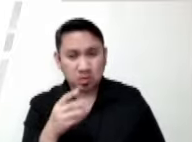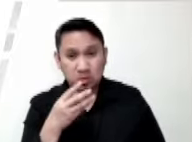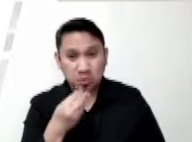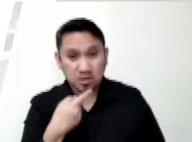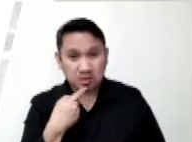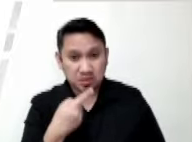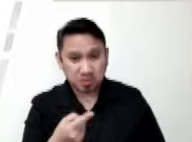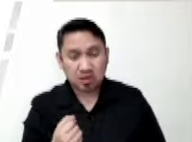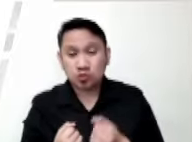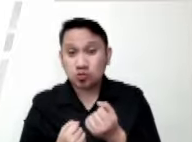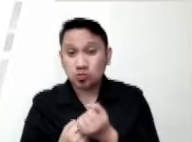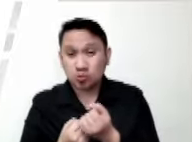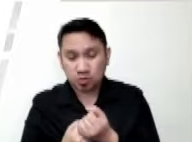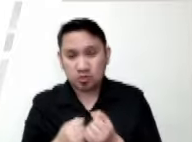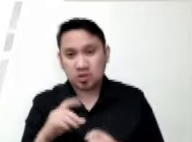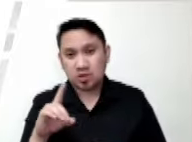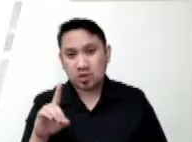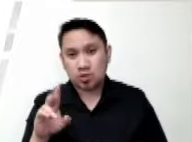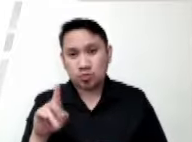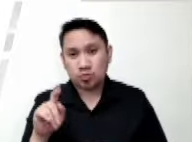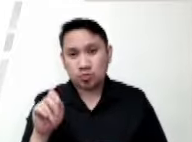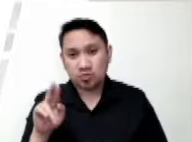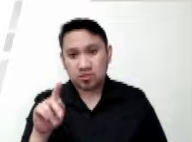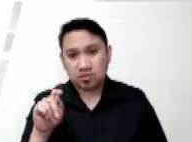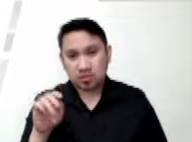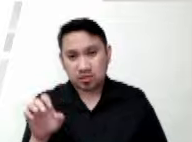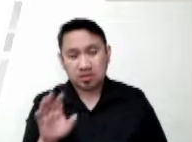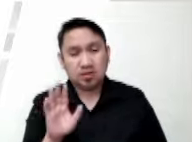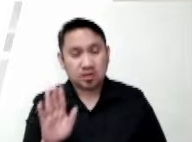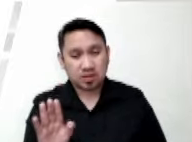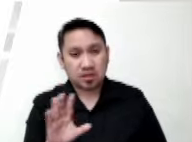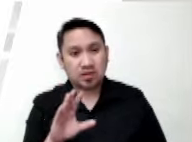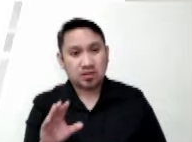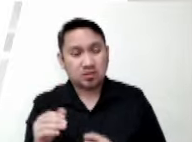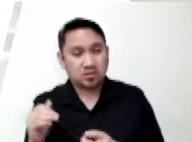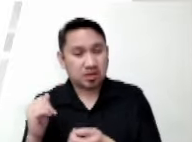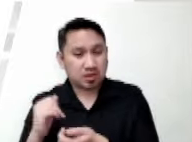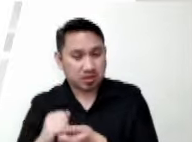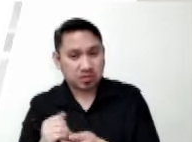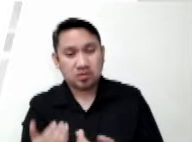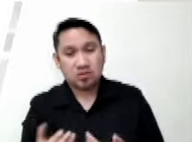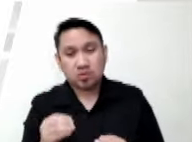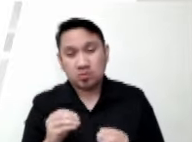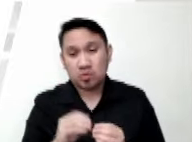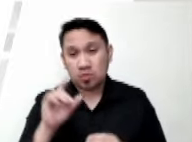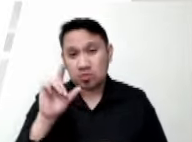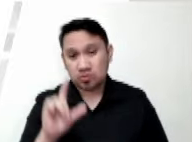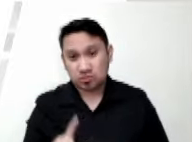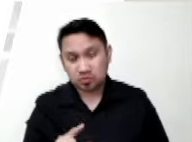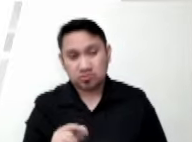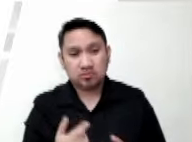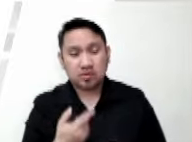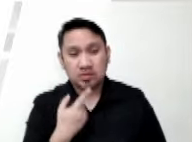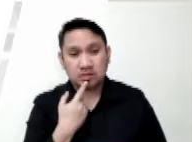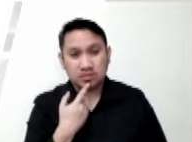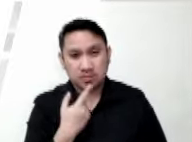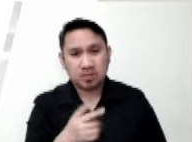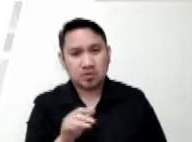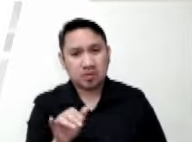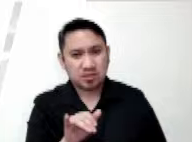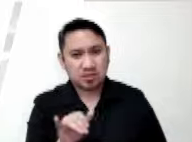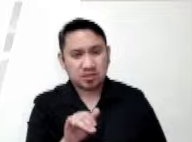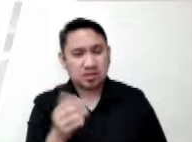suportado nila ang mga Duterte at kanilang mga kaano mas mababa kumpara sa nagsabing ganyan sila noong